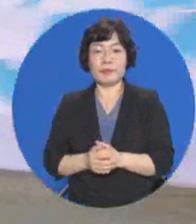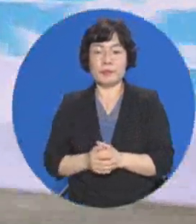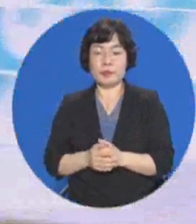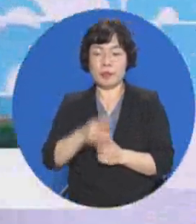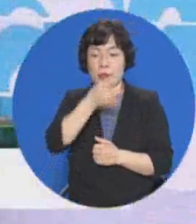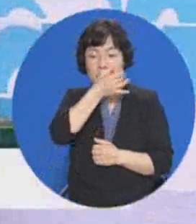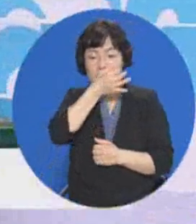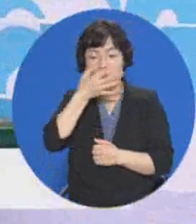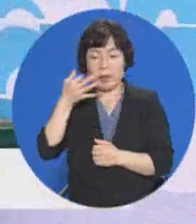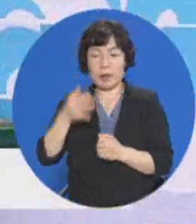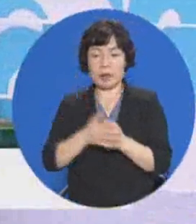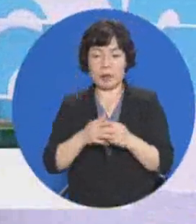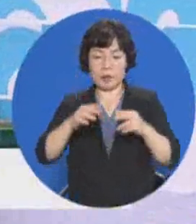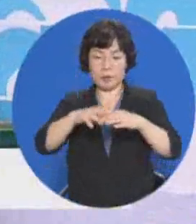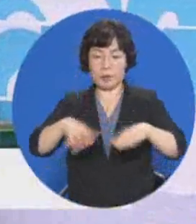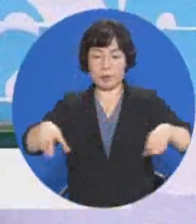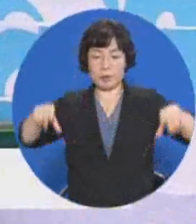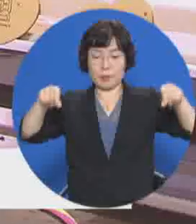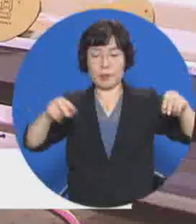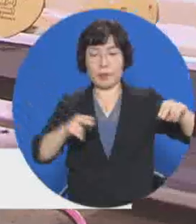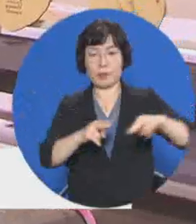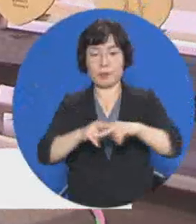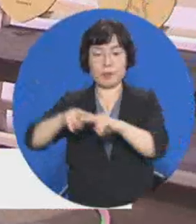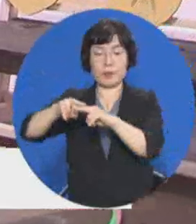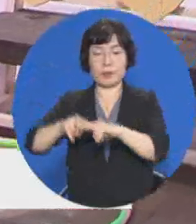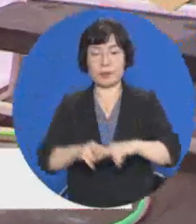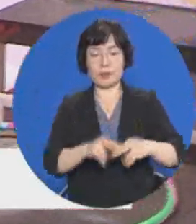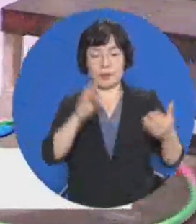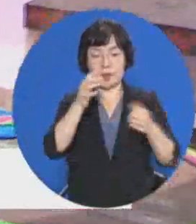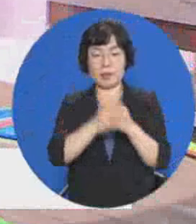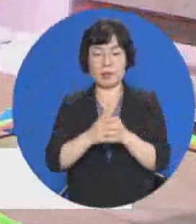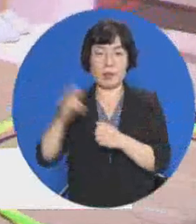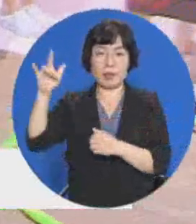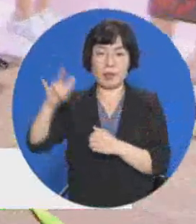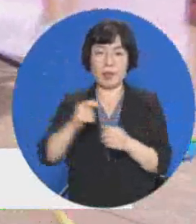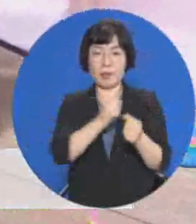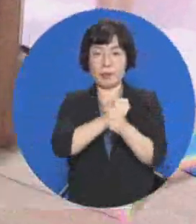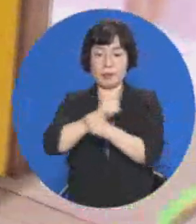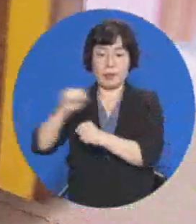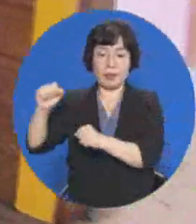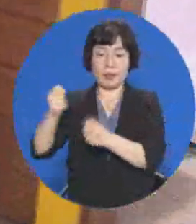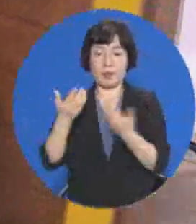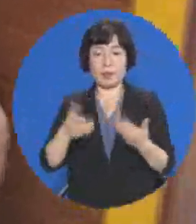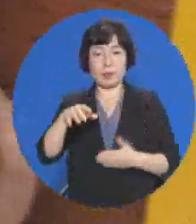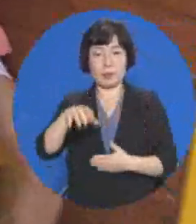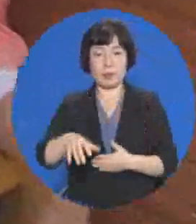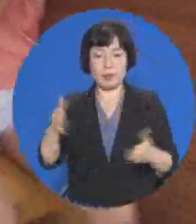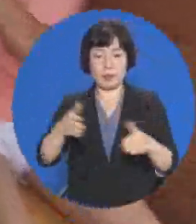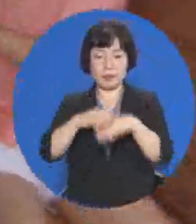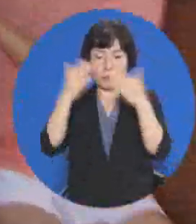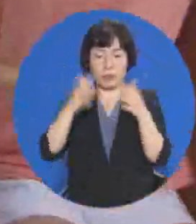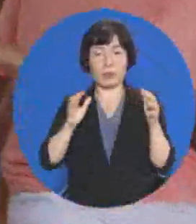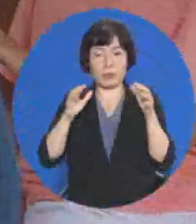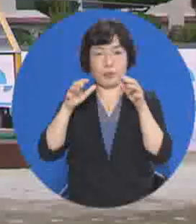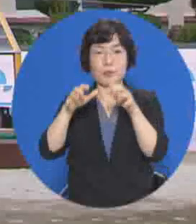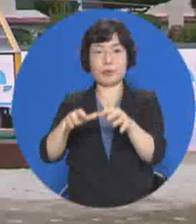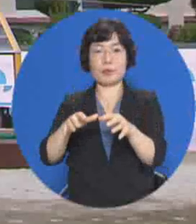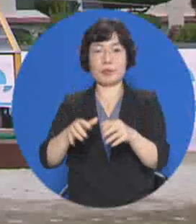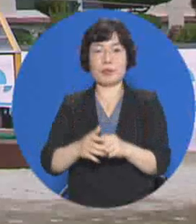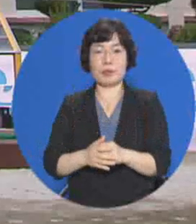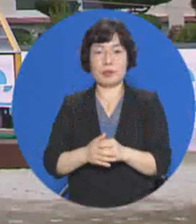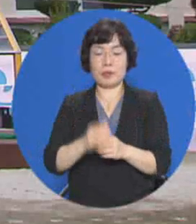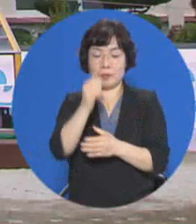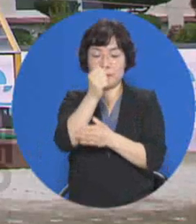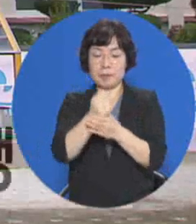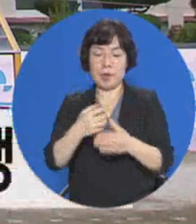신나게 해먹과 그네를 타는 아이들. 햇볕을 피해 담소를 나눌 수 있는 쉼터도 학생들로 북적입니다.